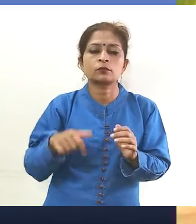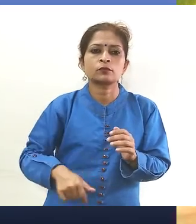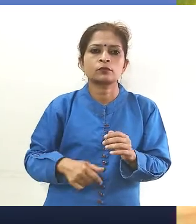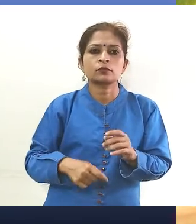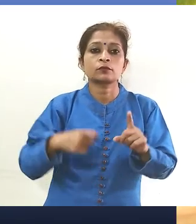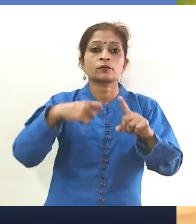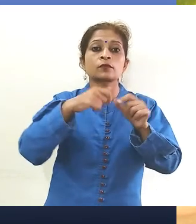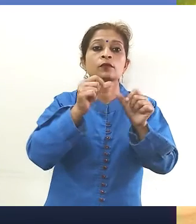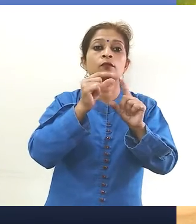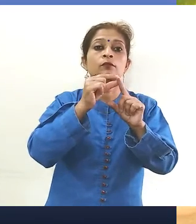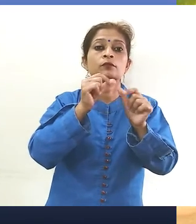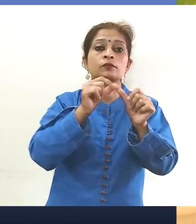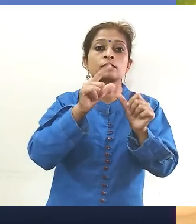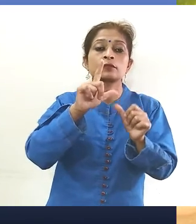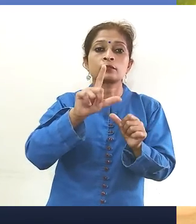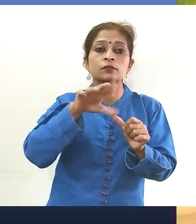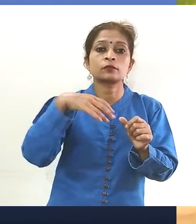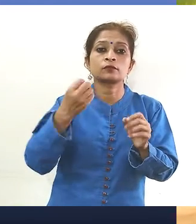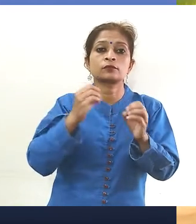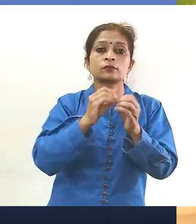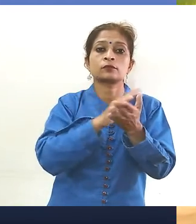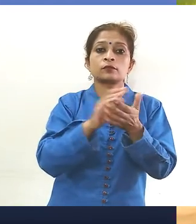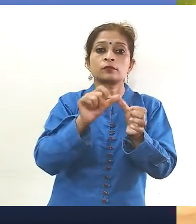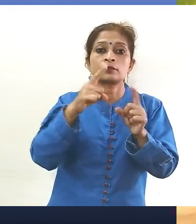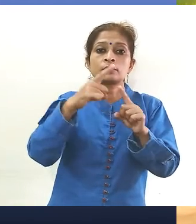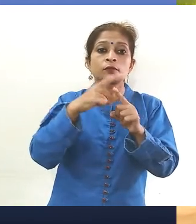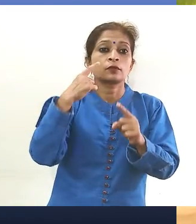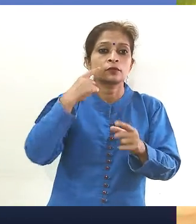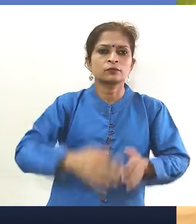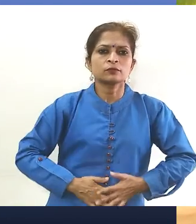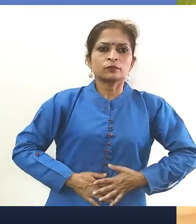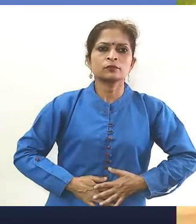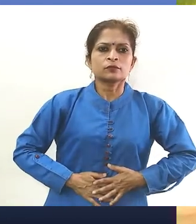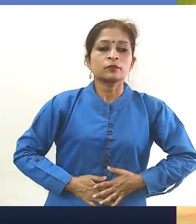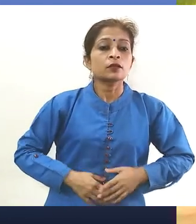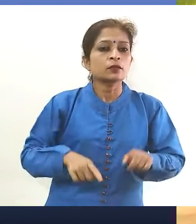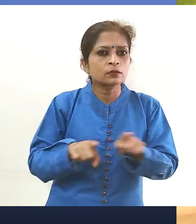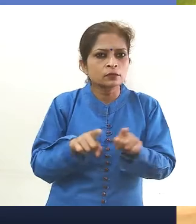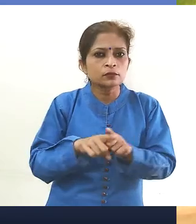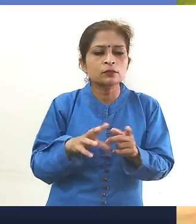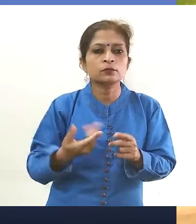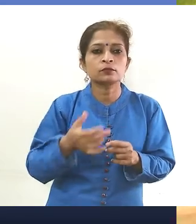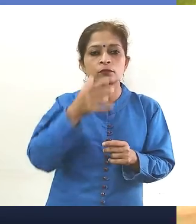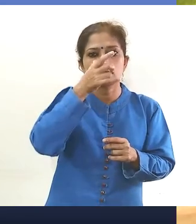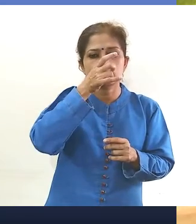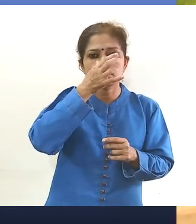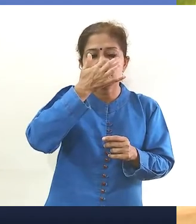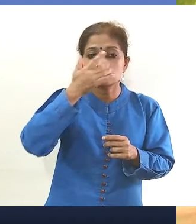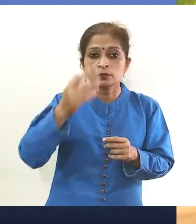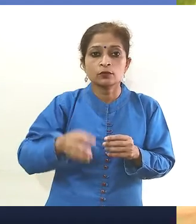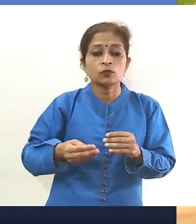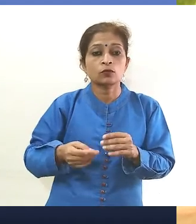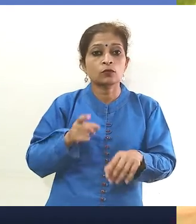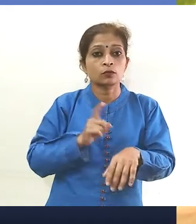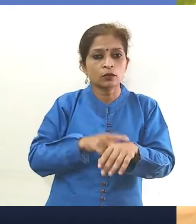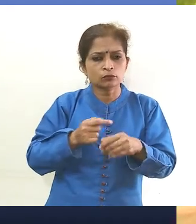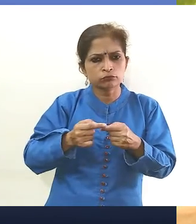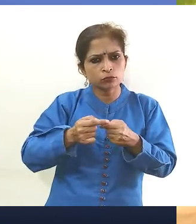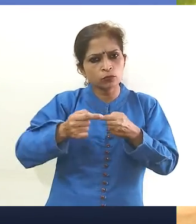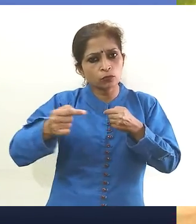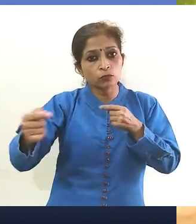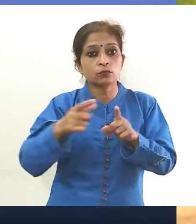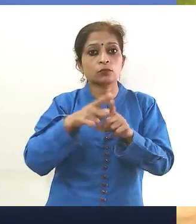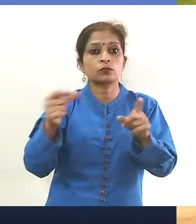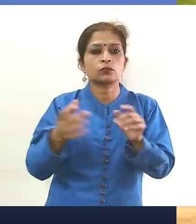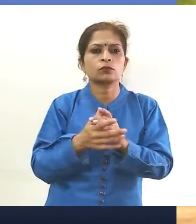दे 10-15 मिनट से लेकर के, हम असाध्य रोगों में, इनकरेबल डिजीज में आधा आधा एक एक घंटा तक कराते हैं, और पहले बीमारियों